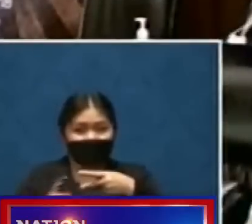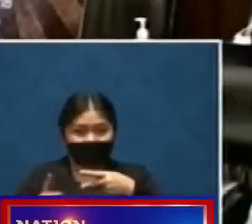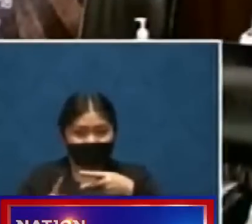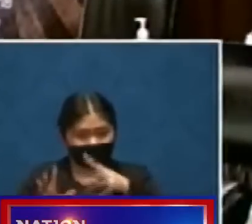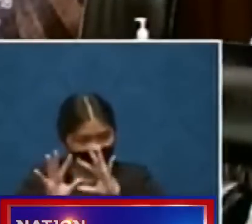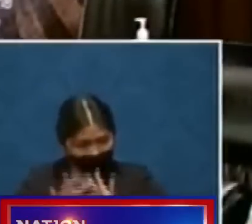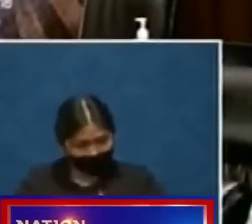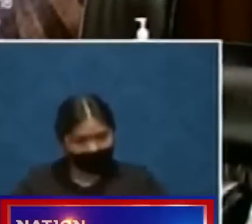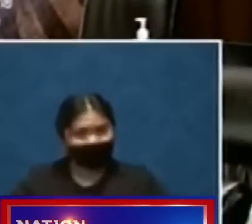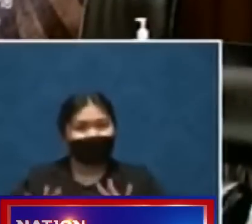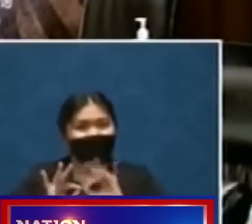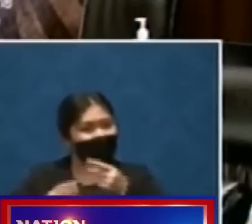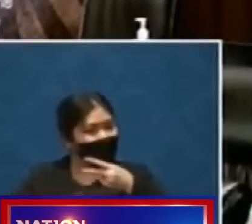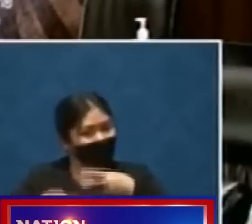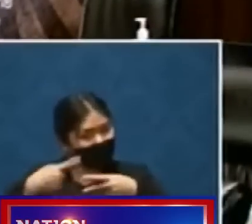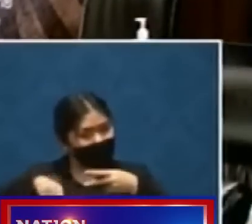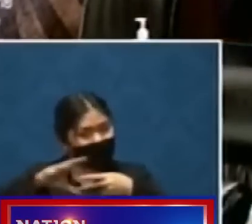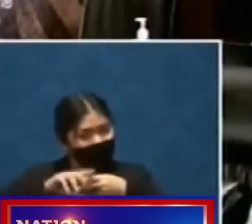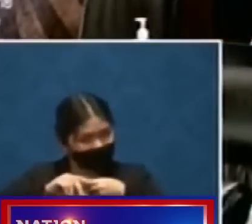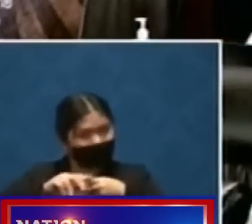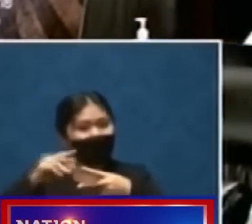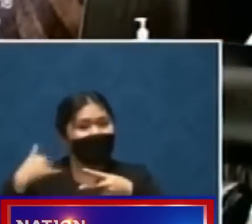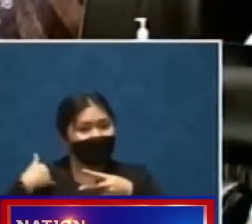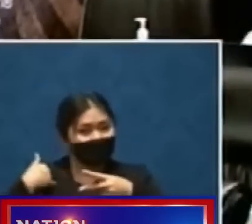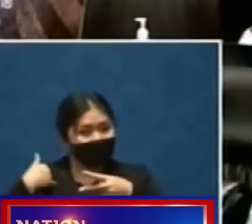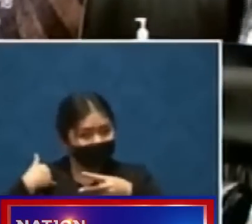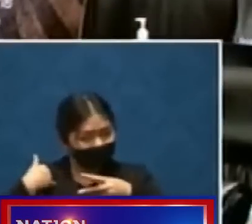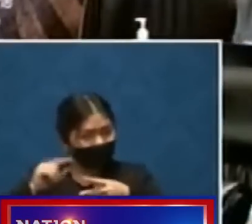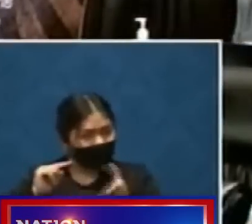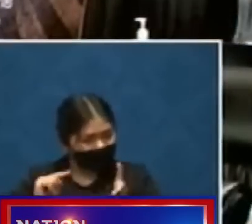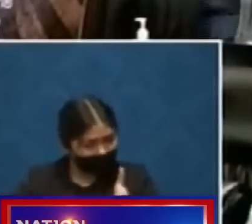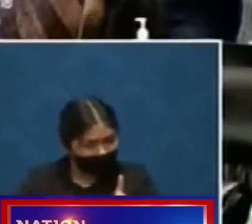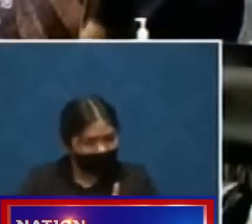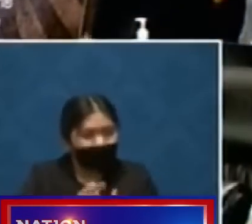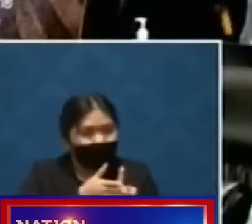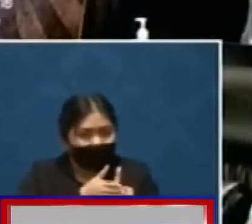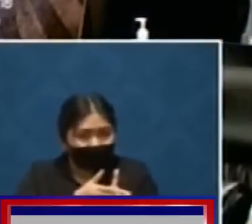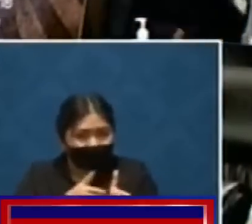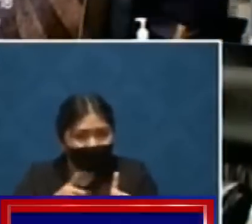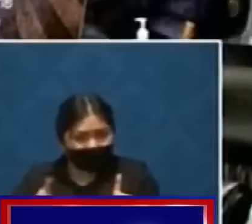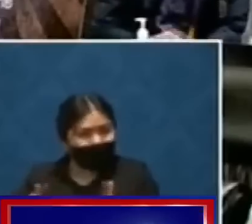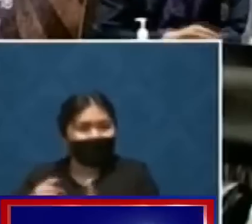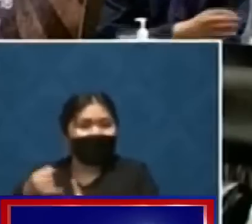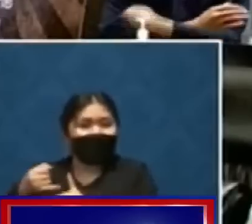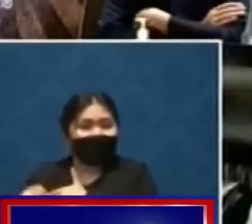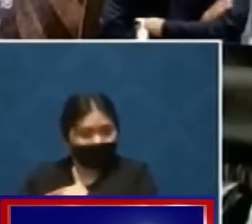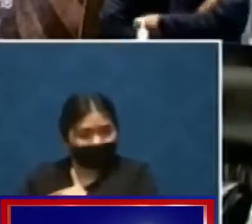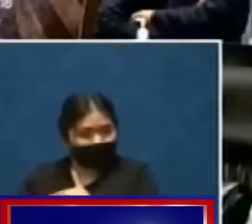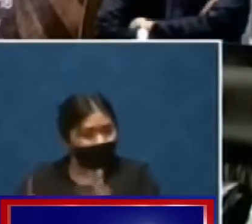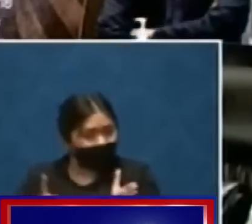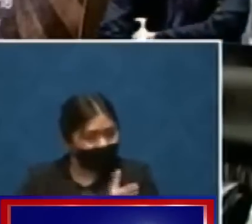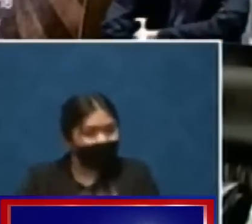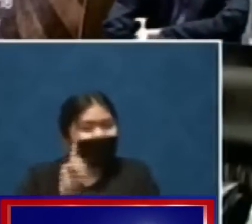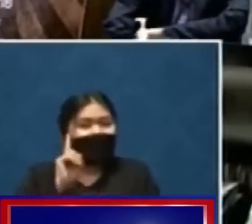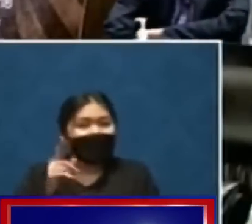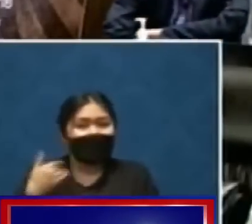อันนี้มันก็คงจะไม่สวยไม่งามซะเท่าไหร่อันนี้อภิปรายเมื่อคืนใช่ไหมฮะ เมื่อคืนพูดถึงว่าที่ทำการของพรรครวมไทยสร้างชาติเนี่